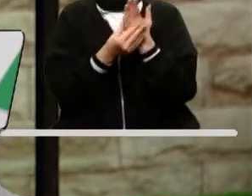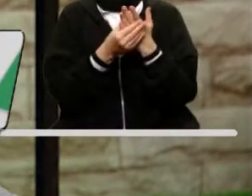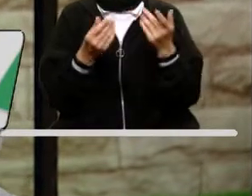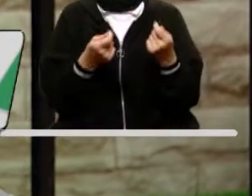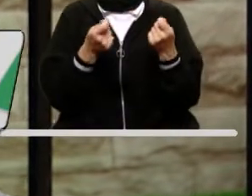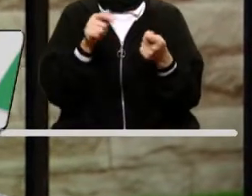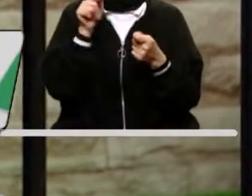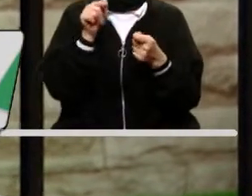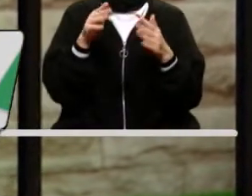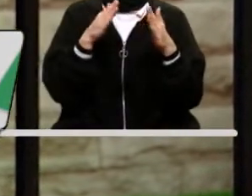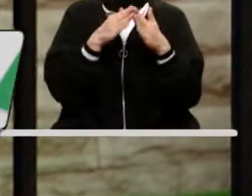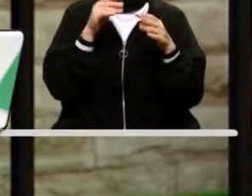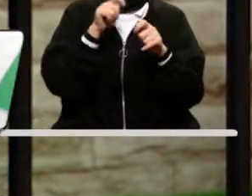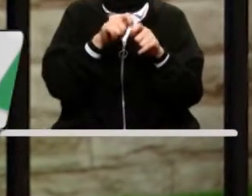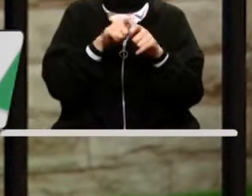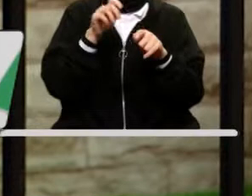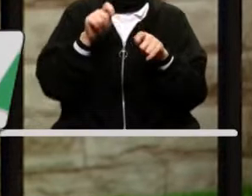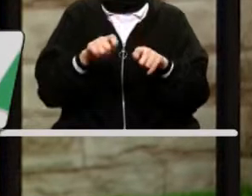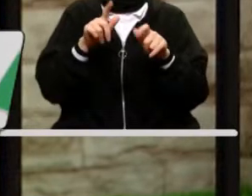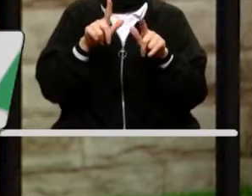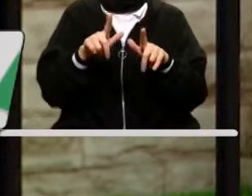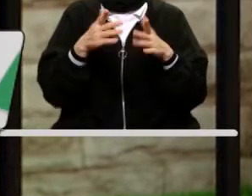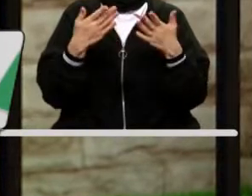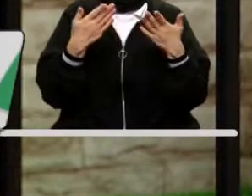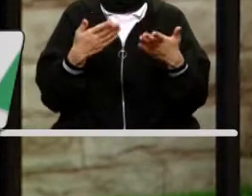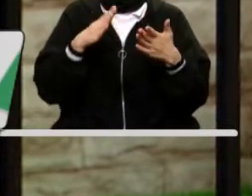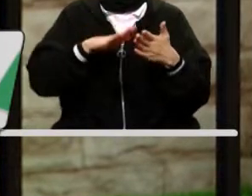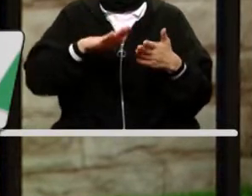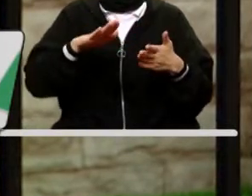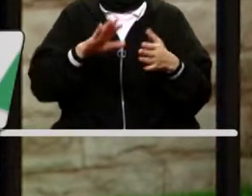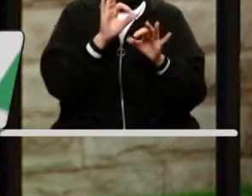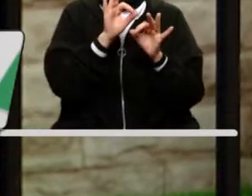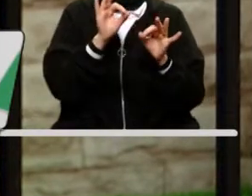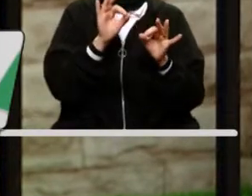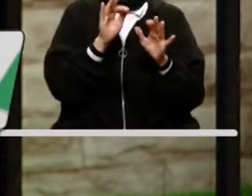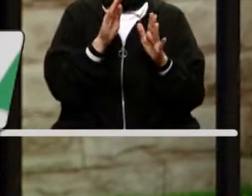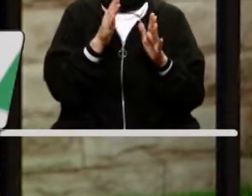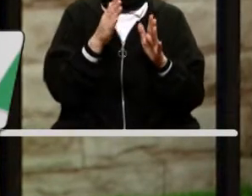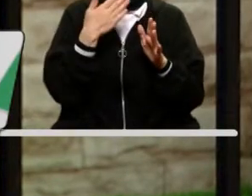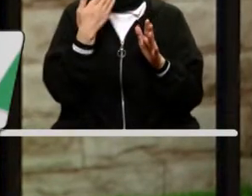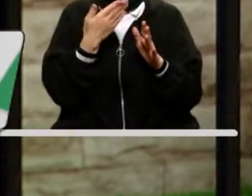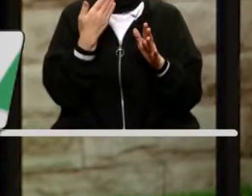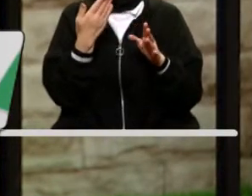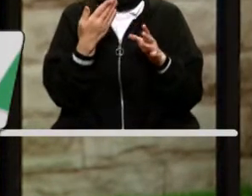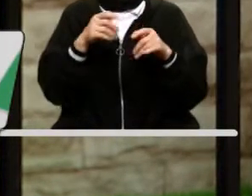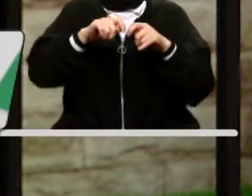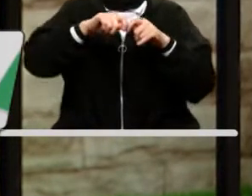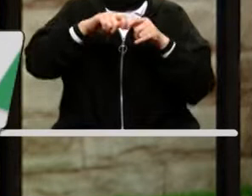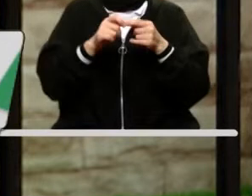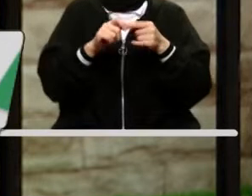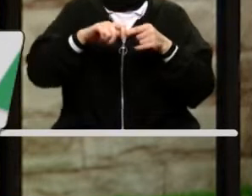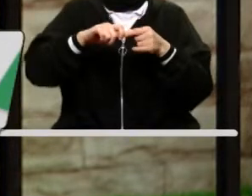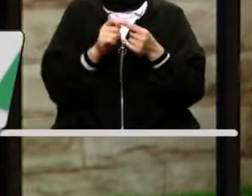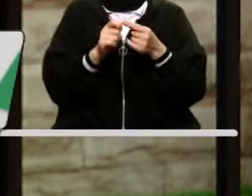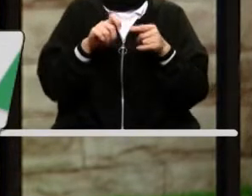ev işini yapman gerekir. Hatta onu olaya katman gerekir. Hatta çocuğun hiç değilse işte atıyorum fasulyeyi yaparken erkek kız fark etmez